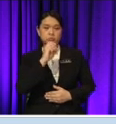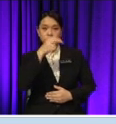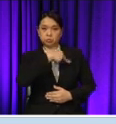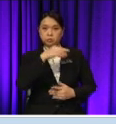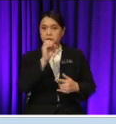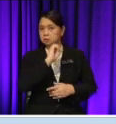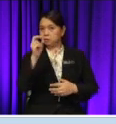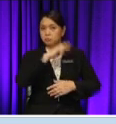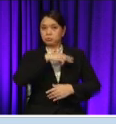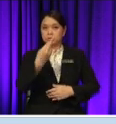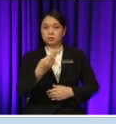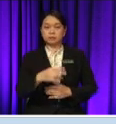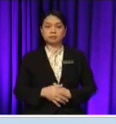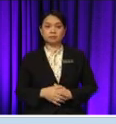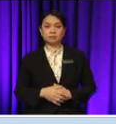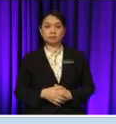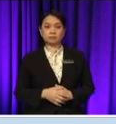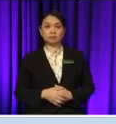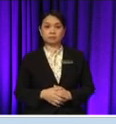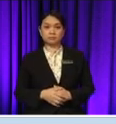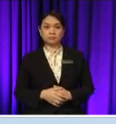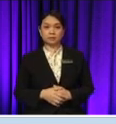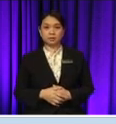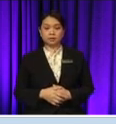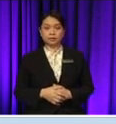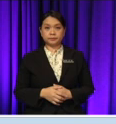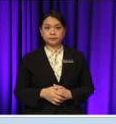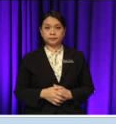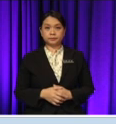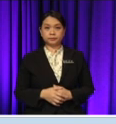kita salin tadi perkiraan faedah atas